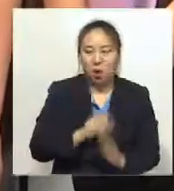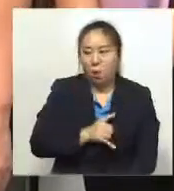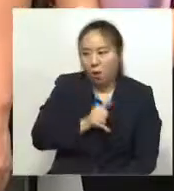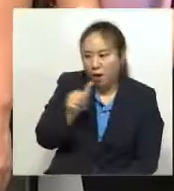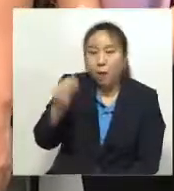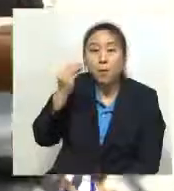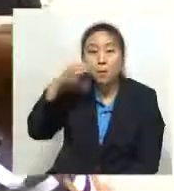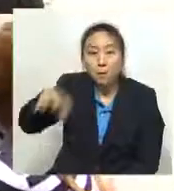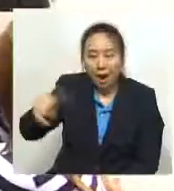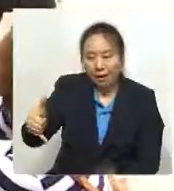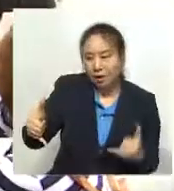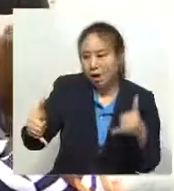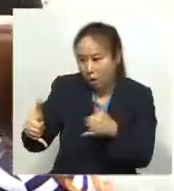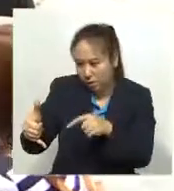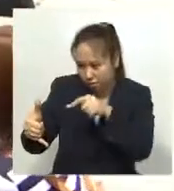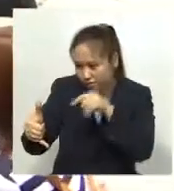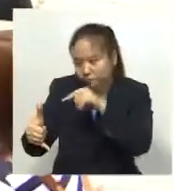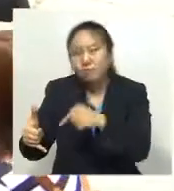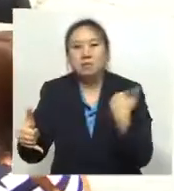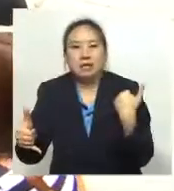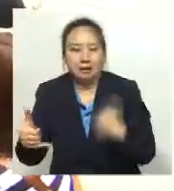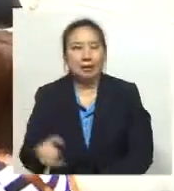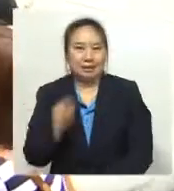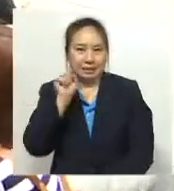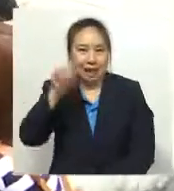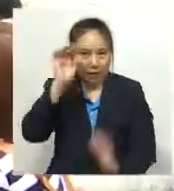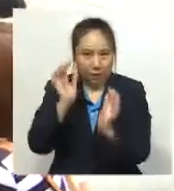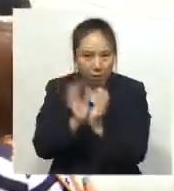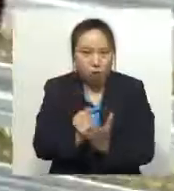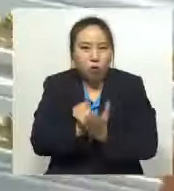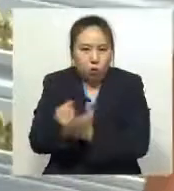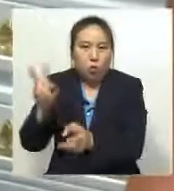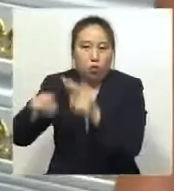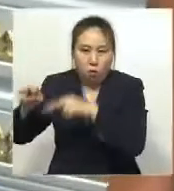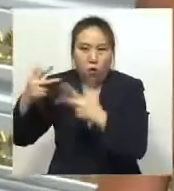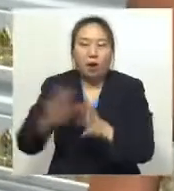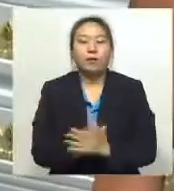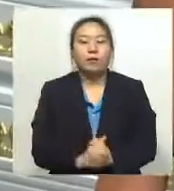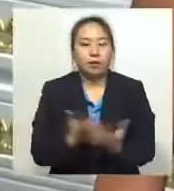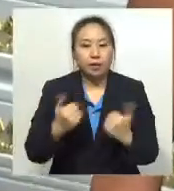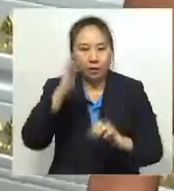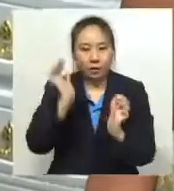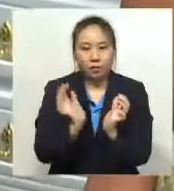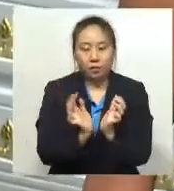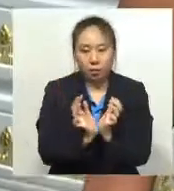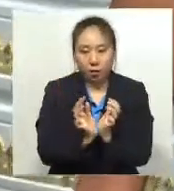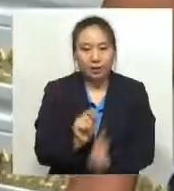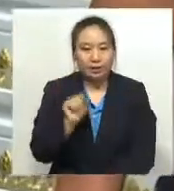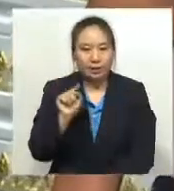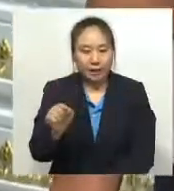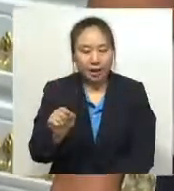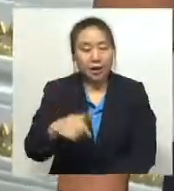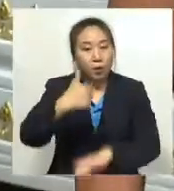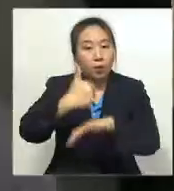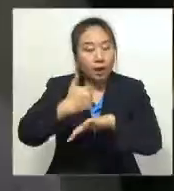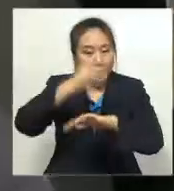การตำรวจสอบสวนกลางสั่งการให้ตำรวจกองปราบปรามไปคุ้มครองพยานแล้วค่ะด้านผู้บัญชาการตำรวจภูธรภาคหนึ่งมีคำสั่งให้ผู้กำกับการส